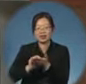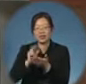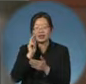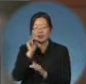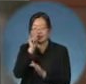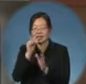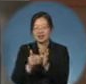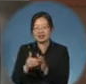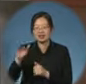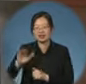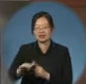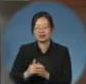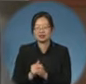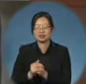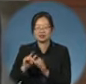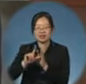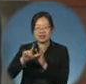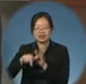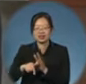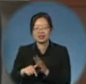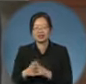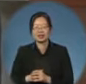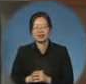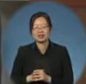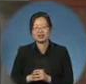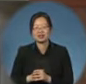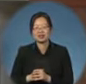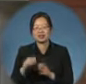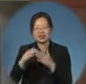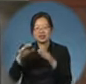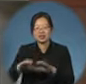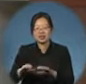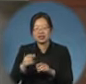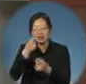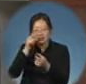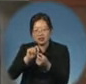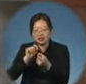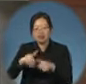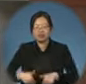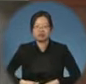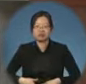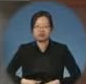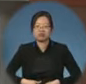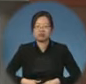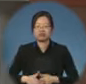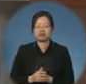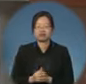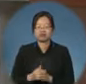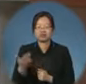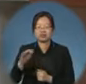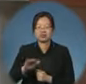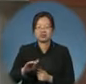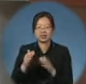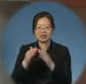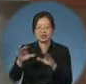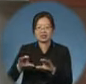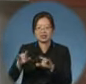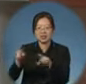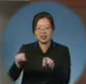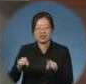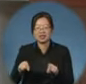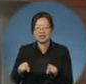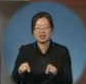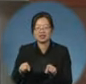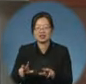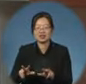텐데 이때 에 이웃 하고 친해요 되는 거거든요 예 근데 6가 리우